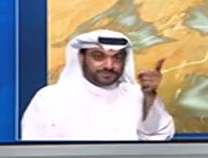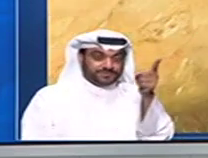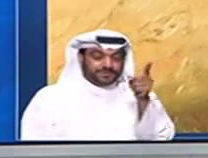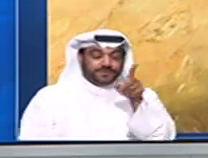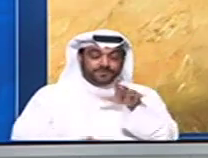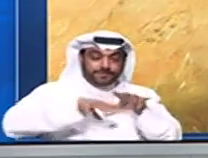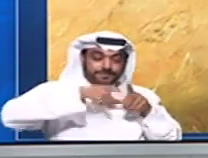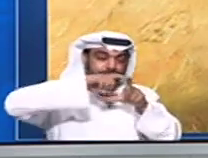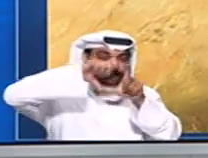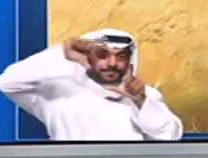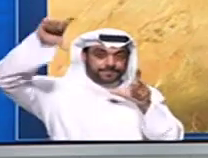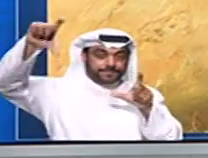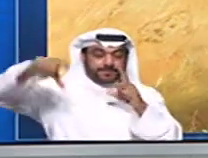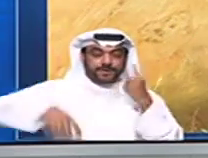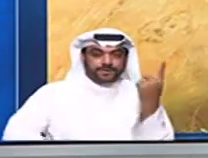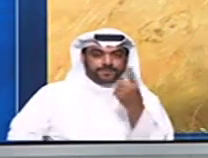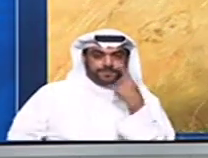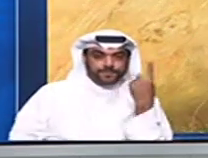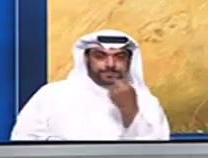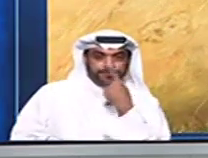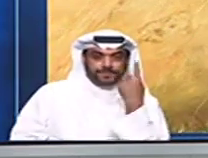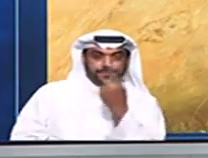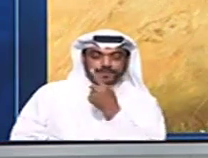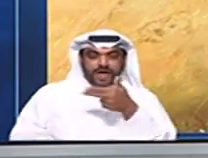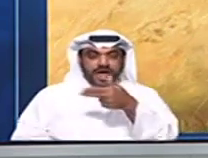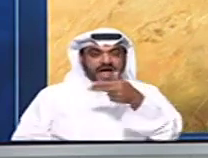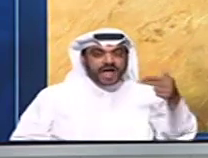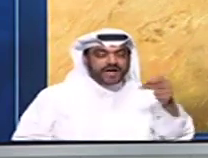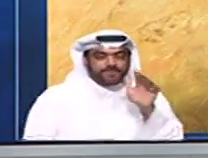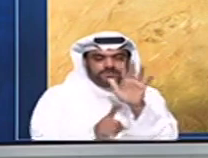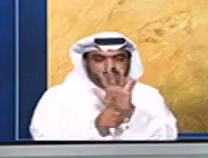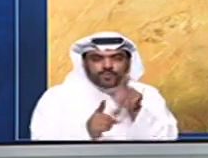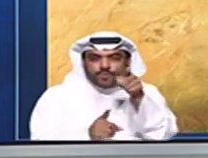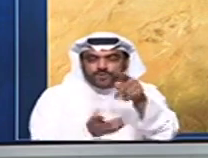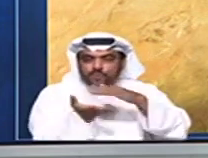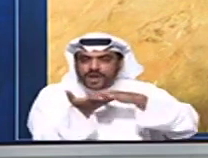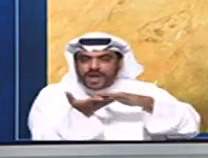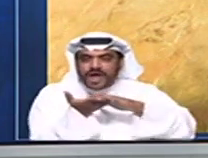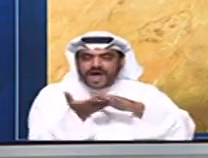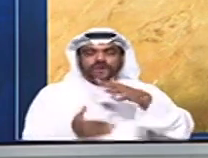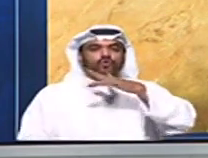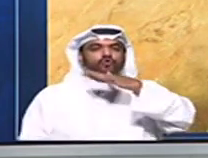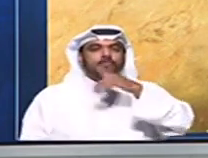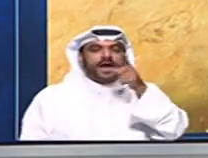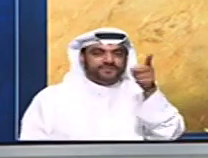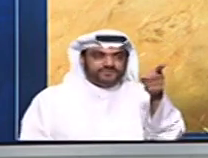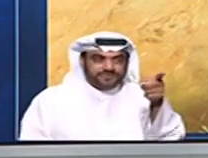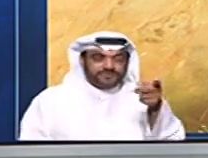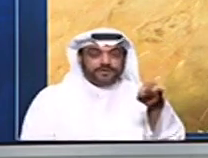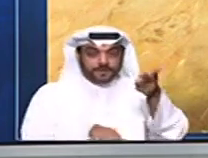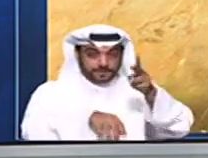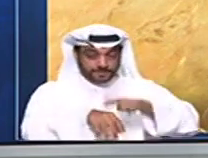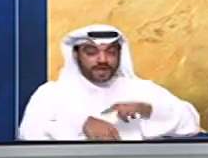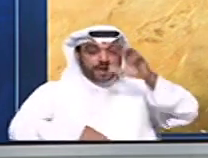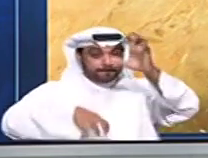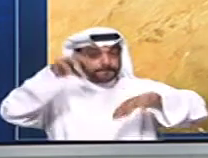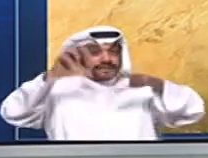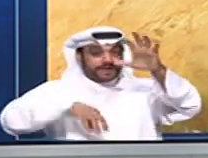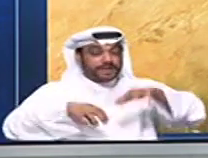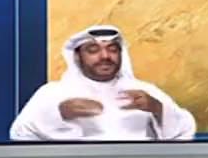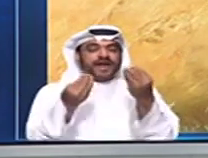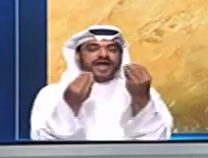في الغرب، تأثيرها المباشر على سلطنة عمان ومحافظتي الجنوبية الشرقية والوسطى، مصحوبة بأمطار متوسطة